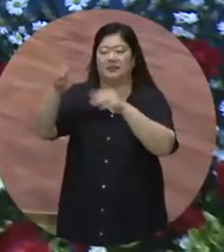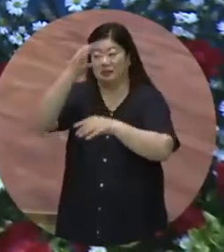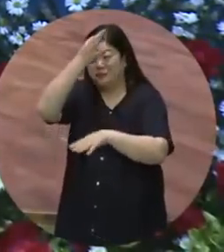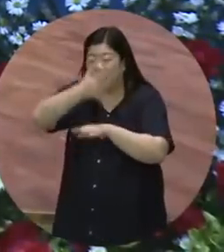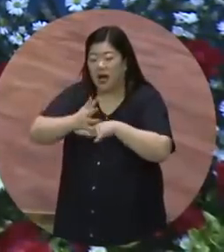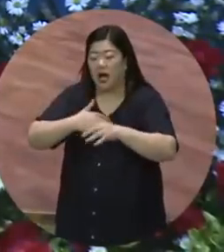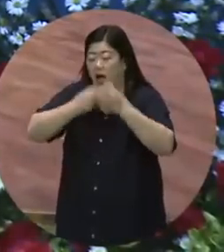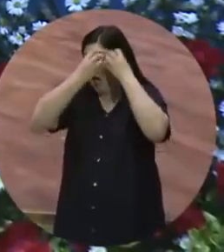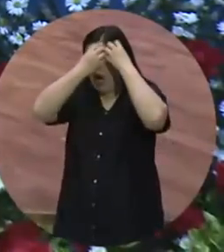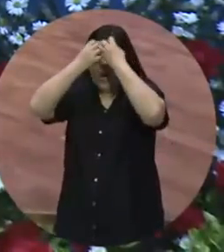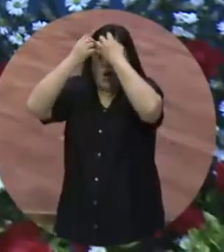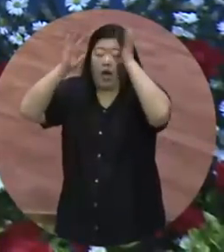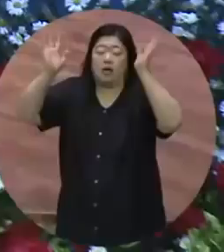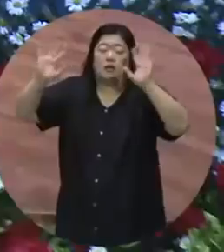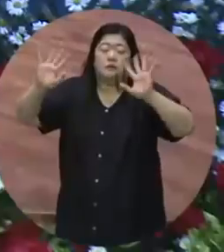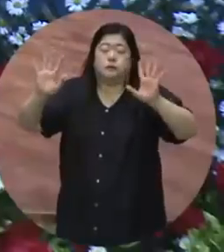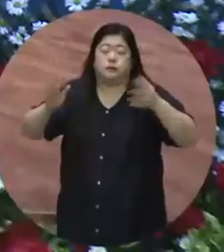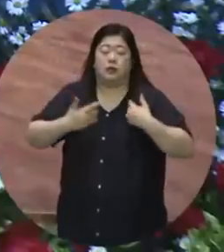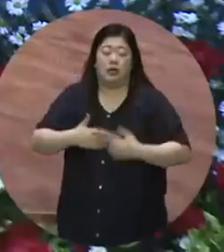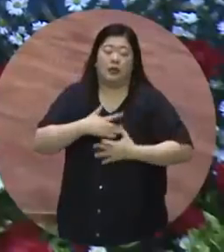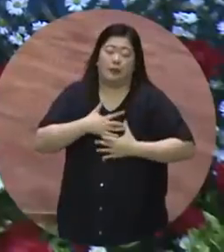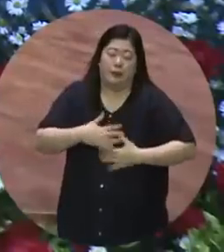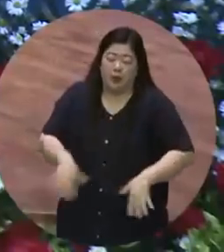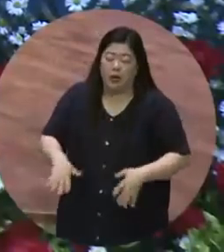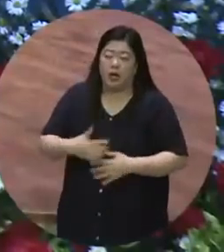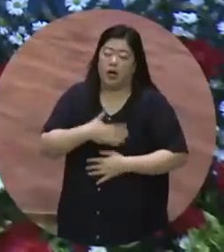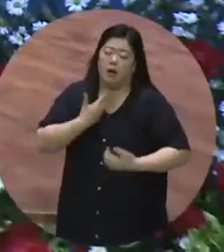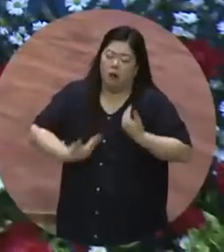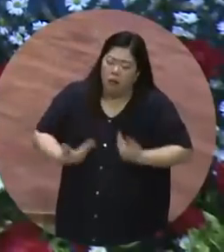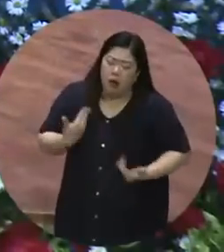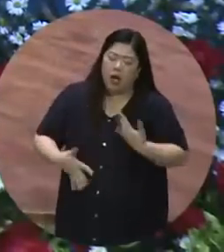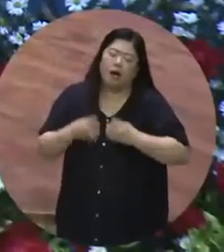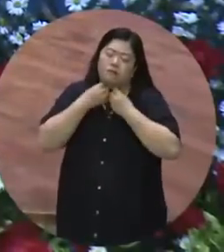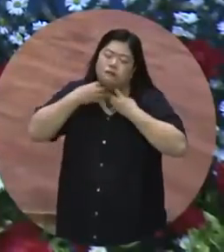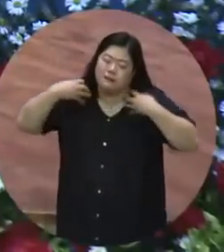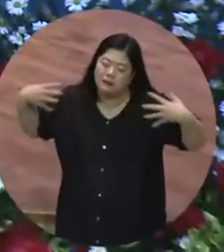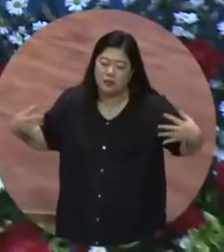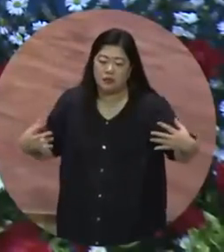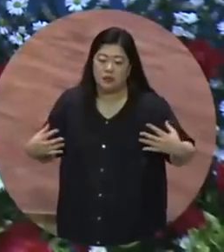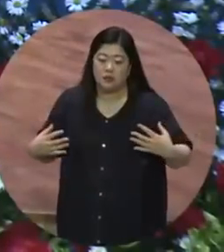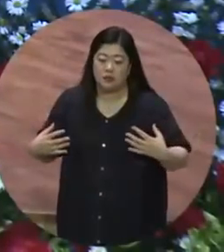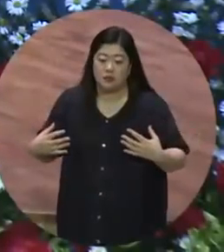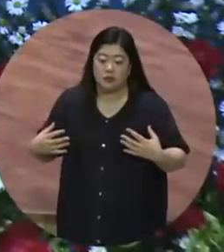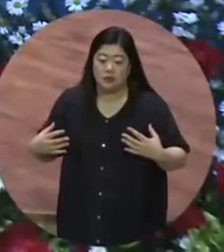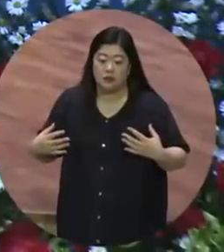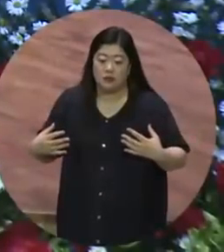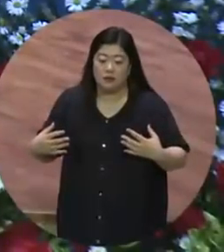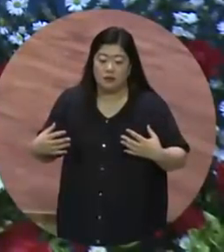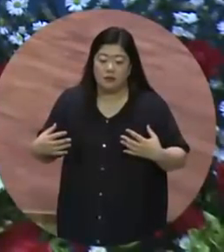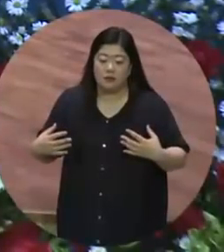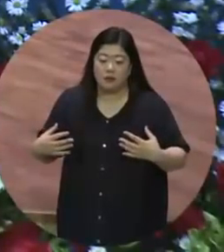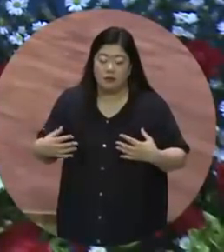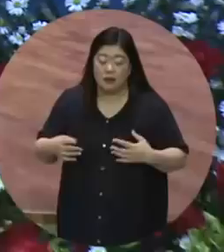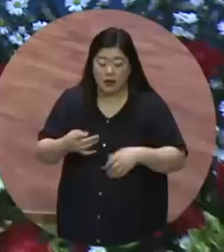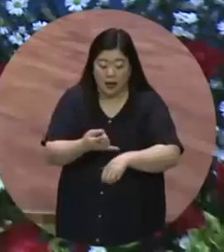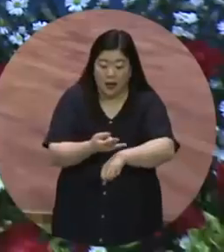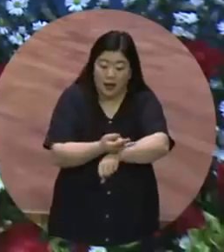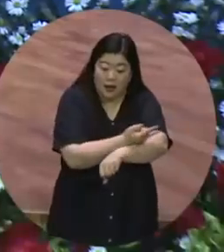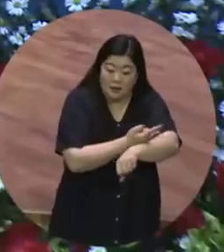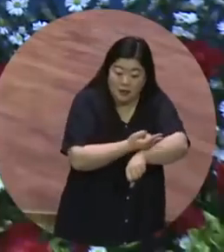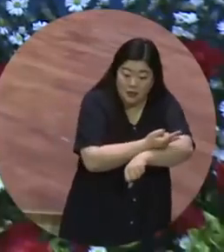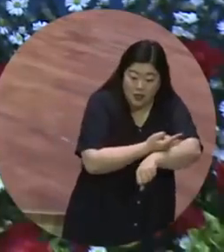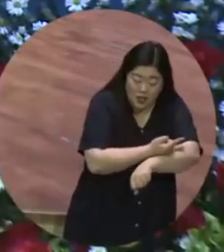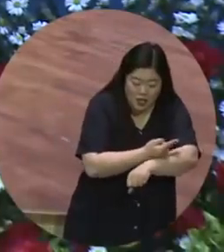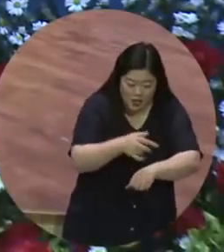못 받도록. 거기서 아이, 피곤하다, 귀찮다, 힘들다, 바쁘다, 시간 없다. 다 자빠져버려. 마치 에서가 밭죽 앞에서